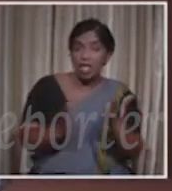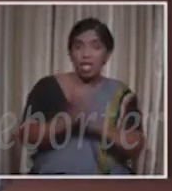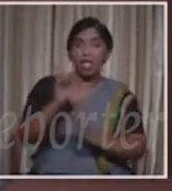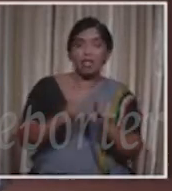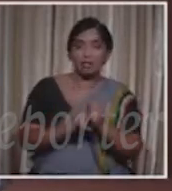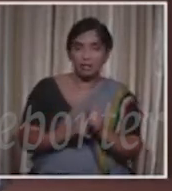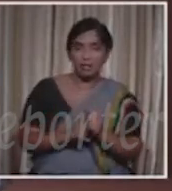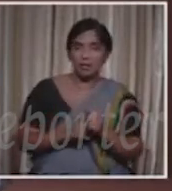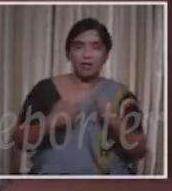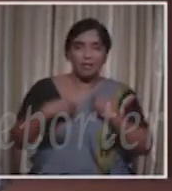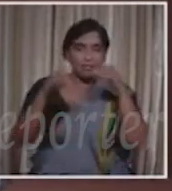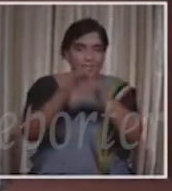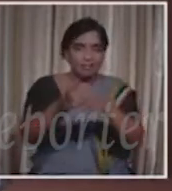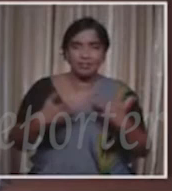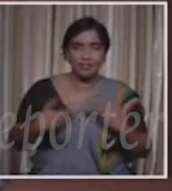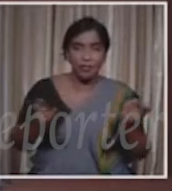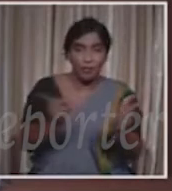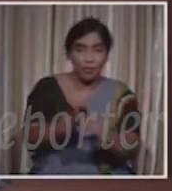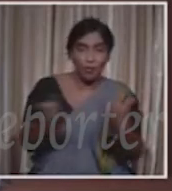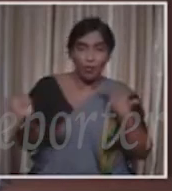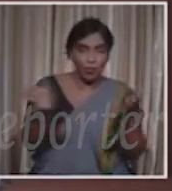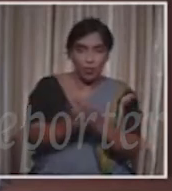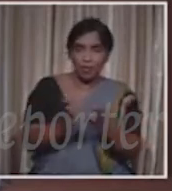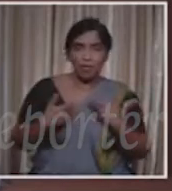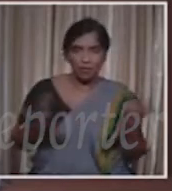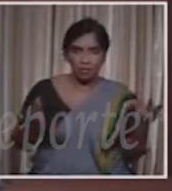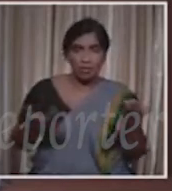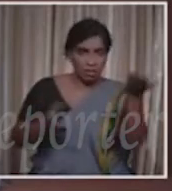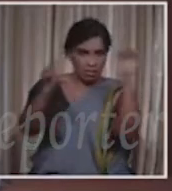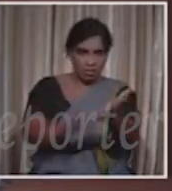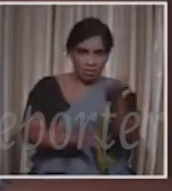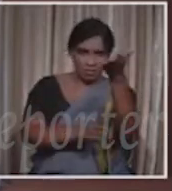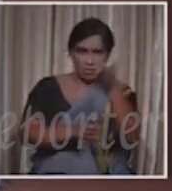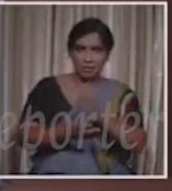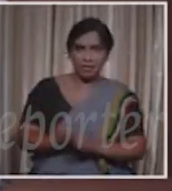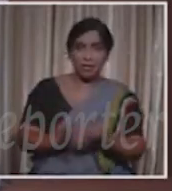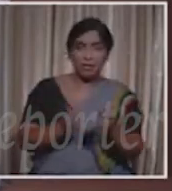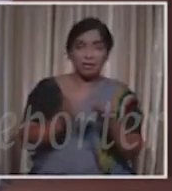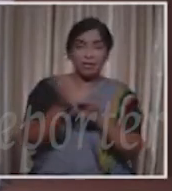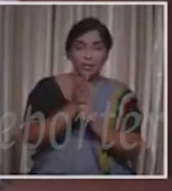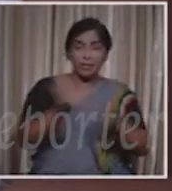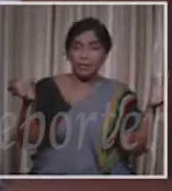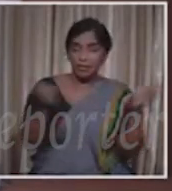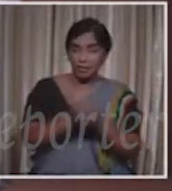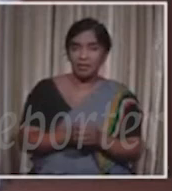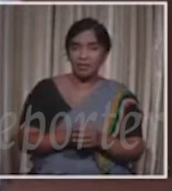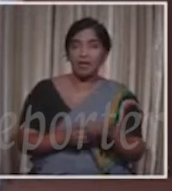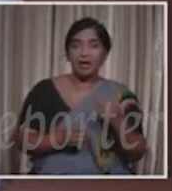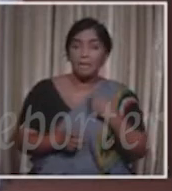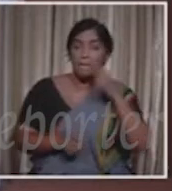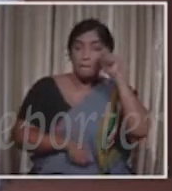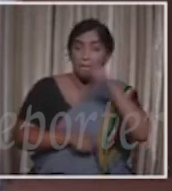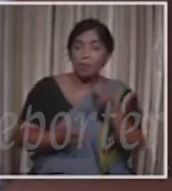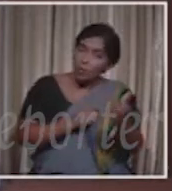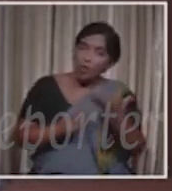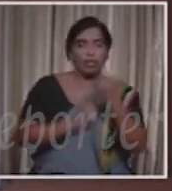ඊට පස්සේ ප්‍රහාර එල්ල කරනවා ප්‍රහාර එල්ල කරනවා ප්‍රහාර එල්ල කරේ මර කණ්ඩායම් මතක තබා ගන්න අවසන් මන්ත්‍රී වරු එතෙන්ට අවිලා අපි කවුරුත් එතන ඉඳලා නැහැ